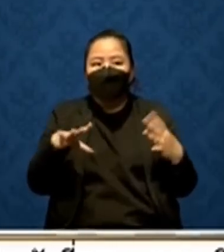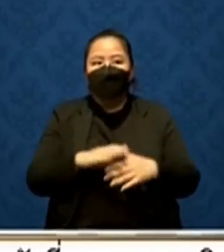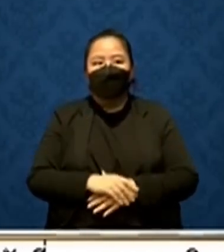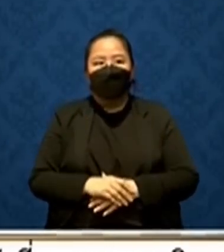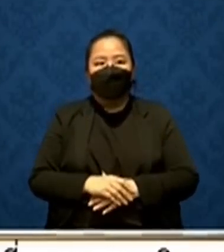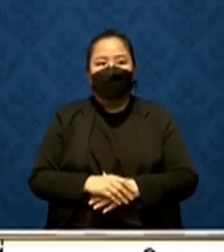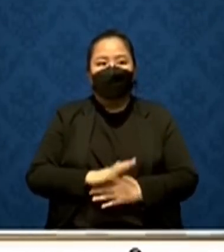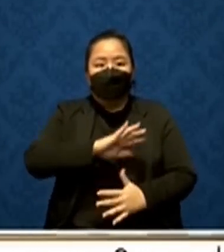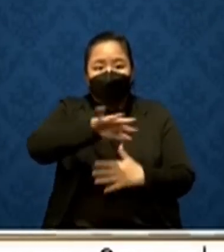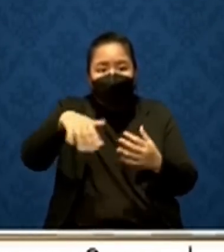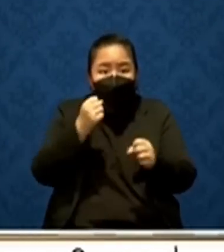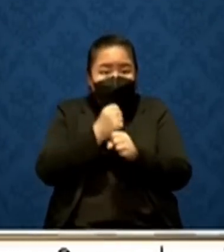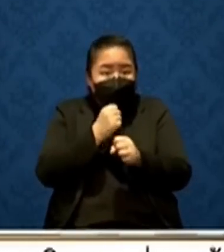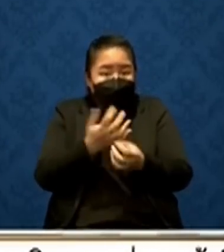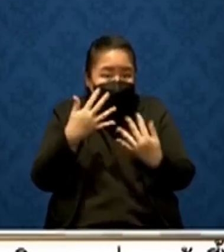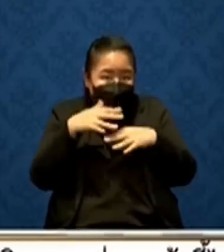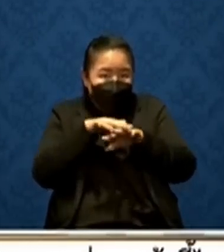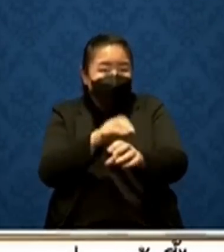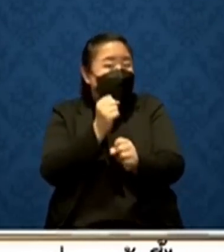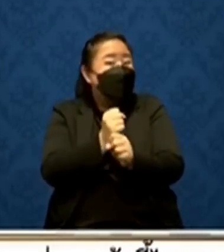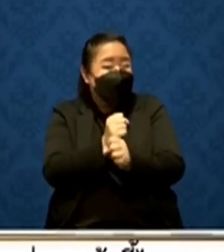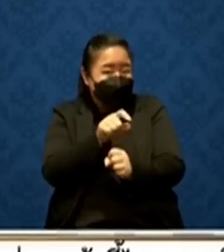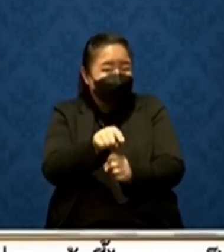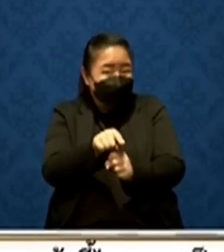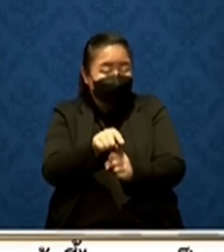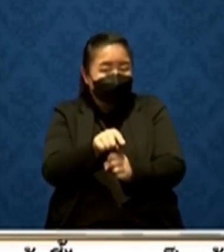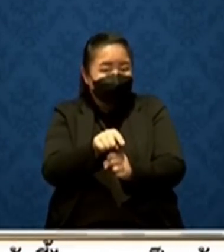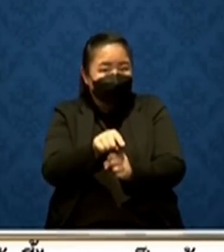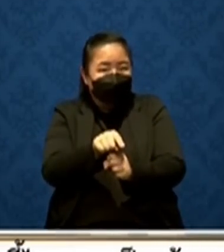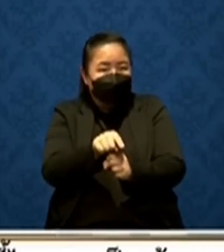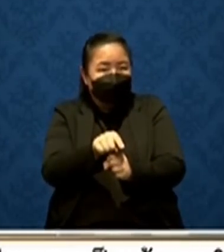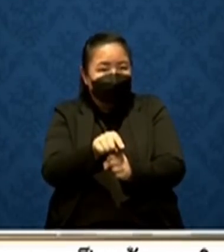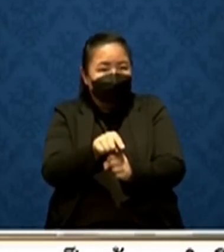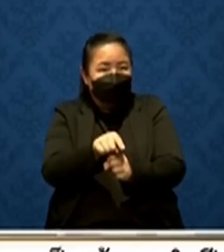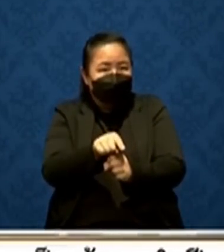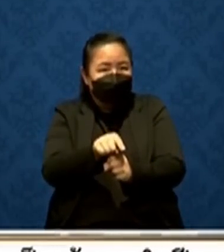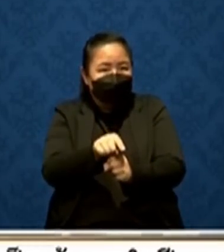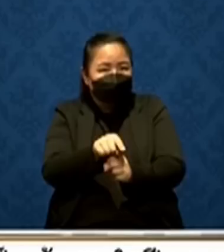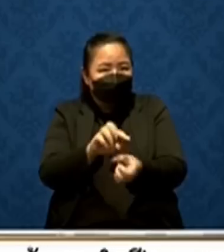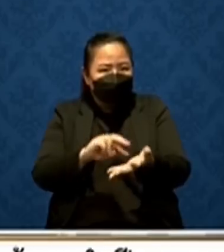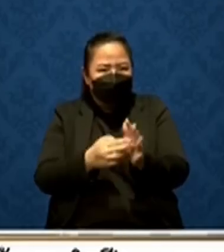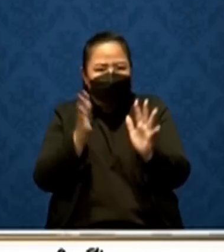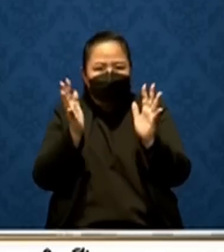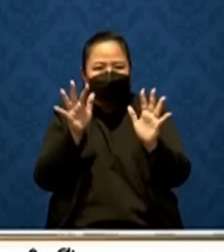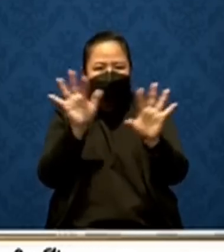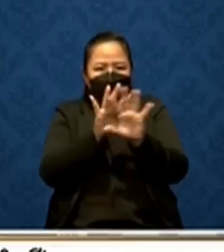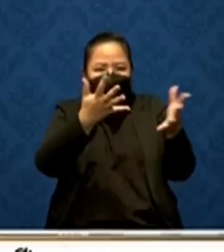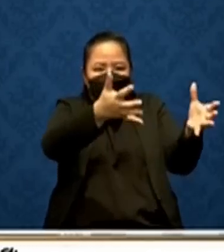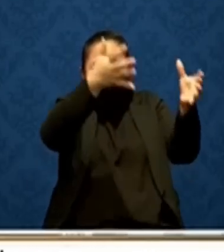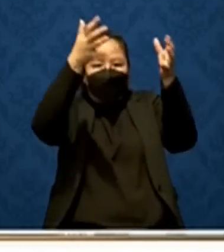มีผู้คนรอบข้างที่ทำงานร่วมกับพลเอกประยุทธ์จันทร์โอชาเป็นเสมือนตุ๊กตาเป็นเพียงฝุ่น